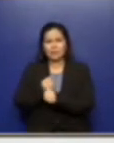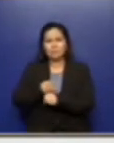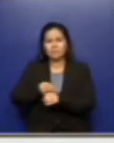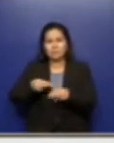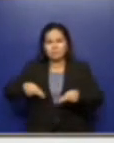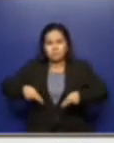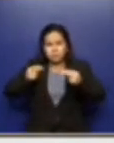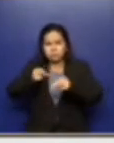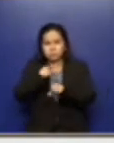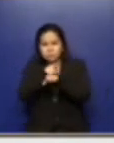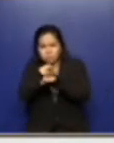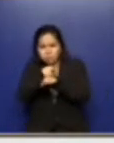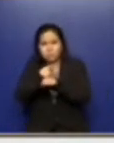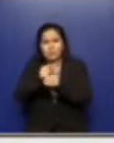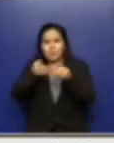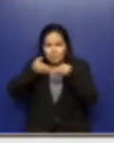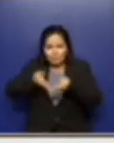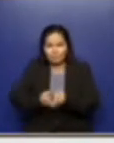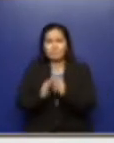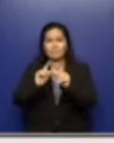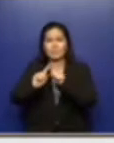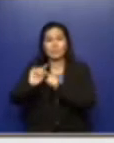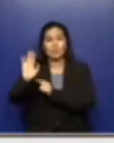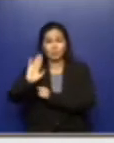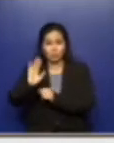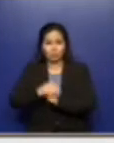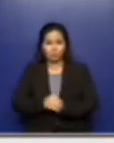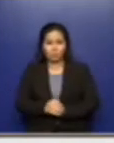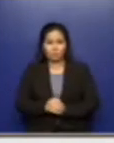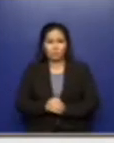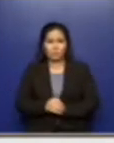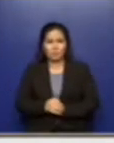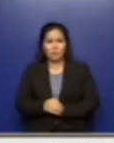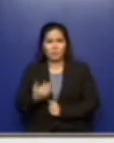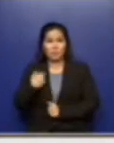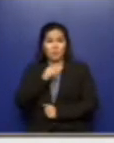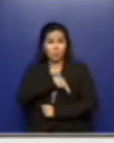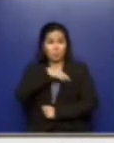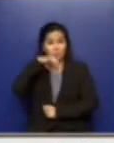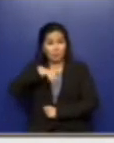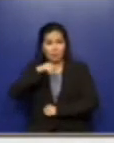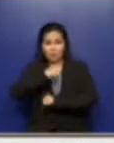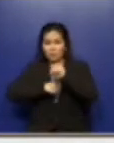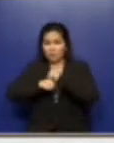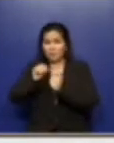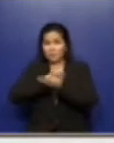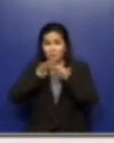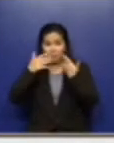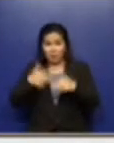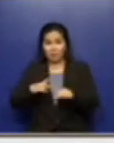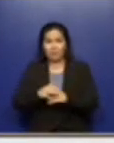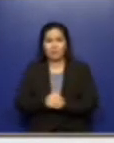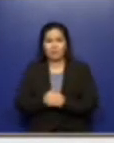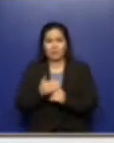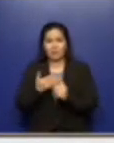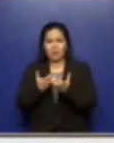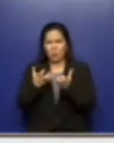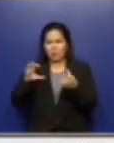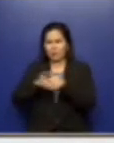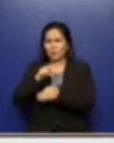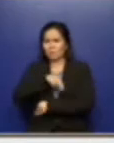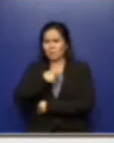องไปซื้ออาวุธมากแม้แต่โรงพยาบาลบางโรงพยาบาลซึ่งเขาสร้างตึกแล้วท่านยังตัดงบประมาณเครื่องไม้เครื่องมือแ